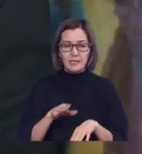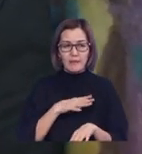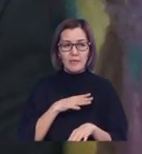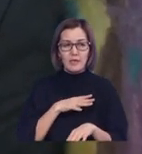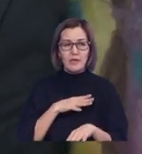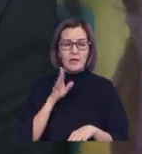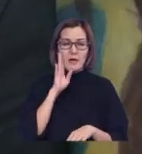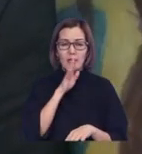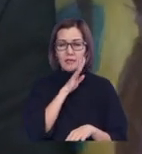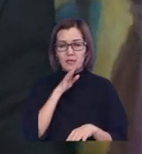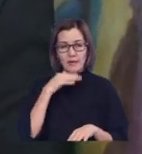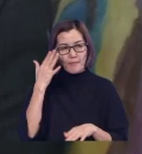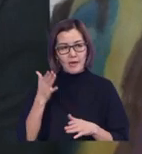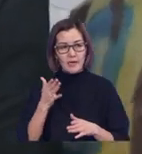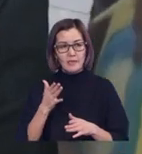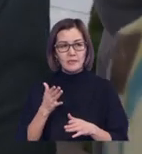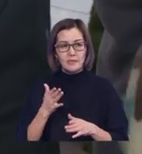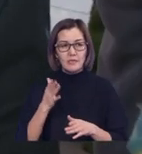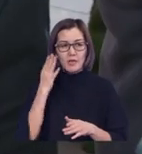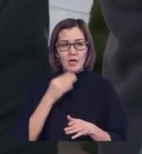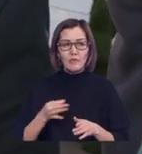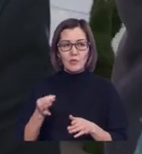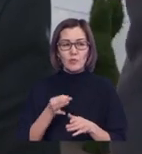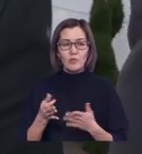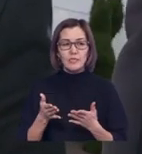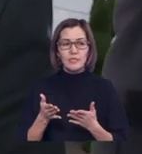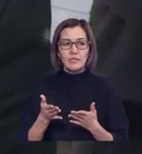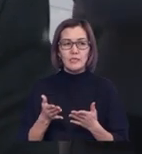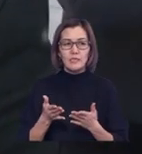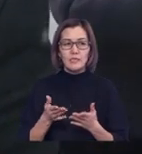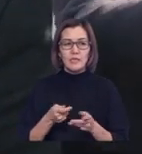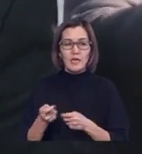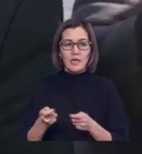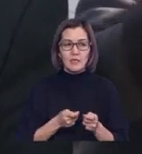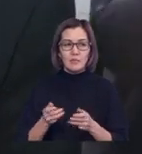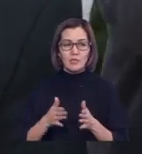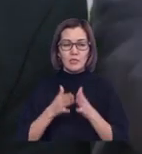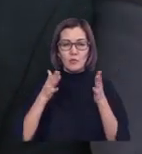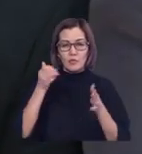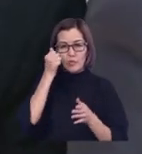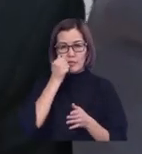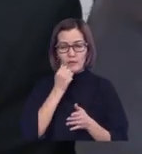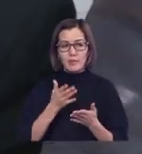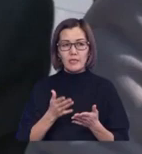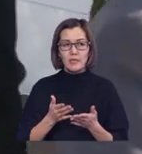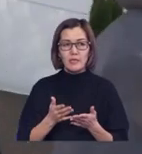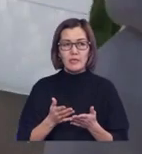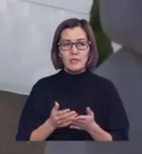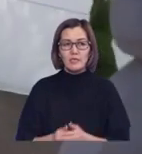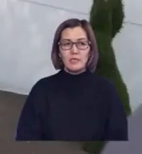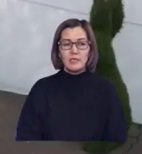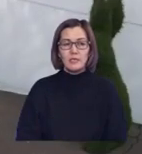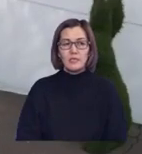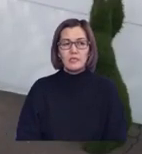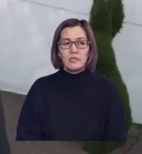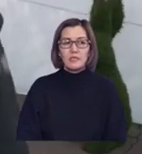ата-анама, осы мен Алматы облысының әкімшілігіне алғысымызды айтамыз. Халқыма, жұртыма